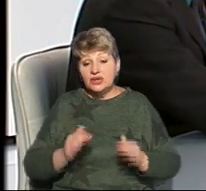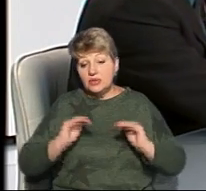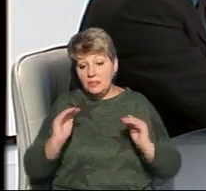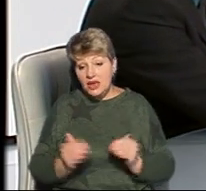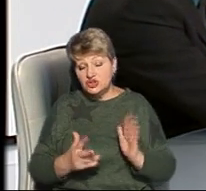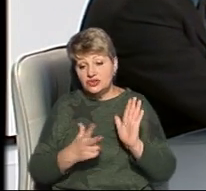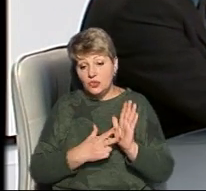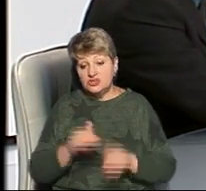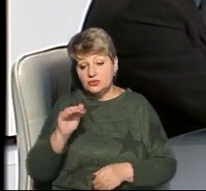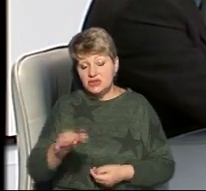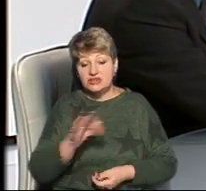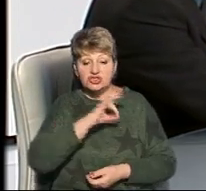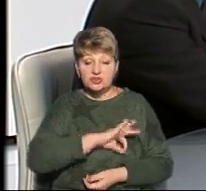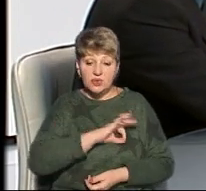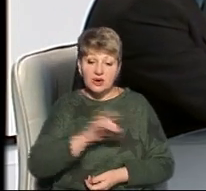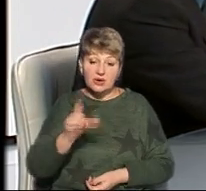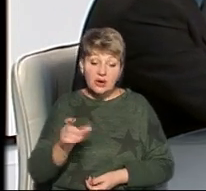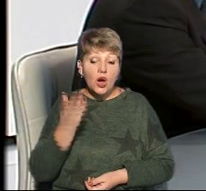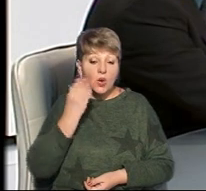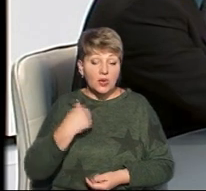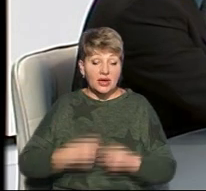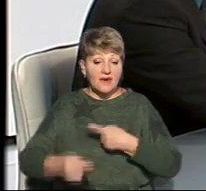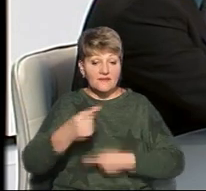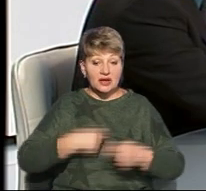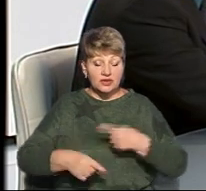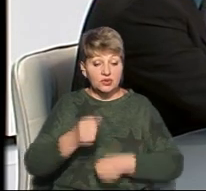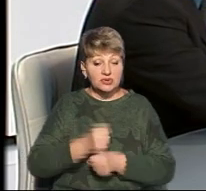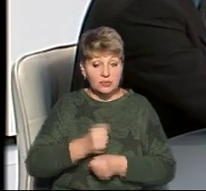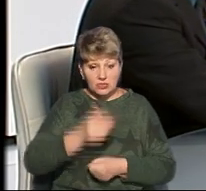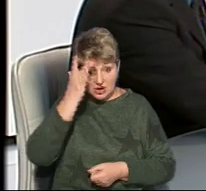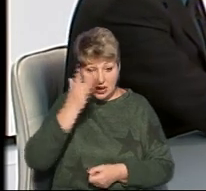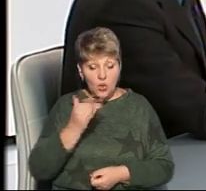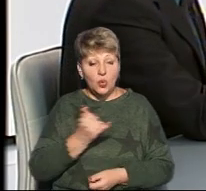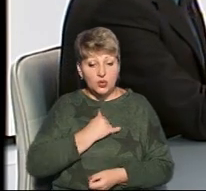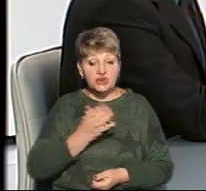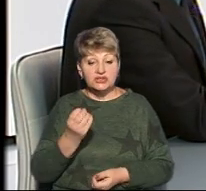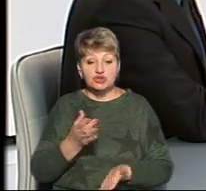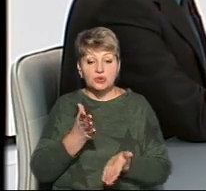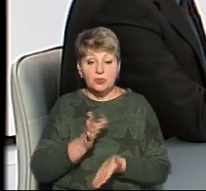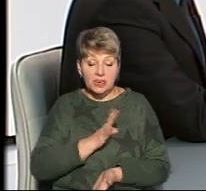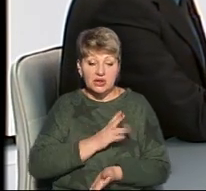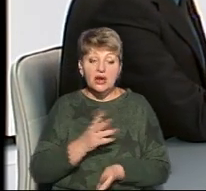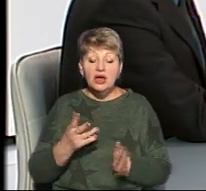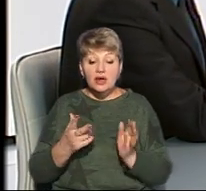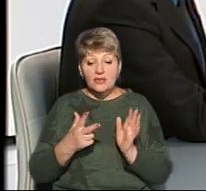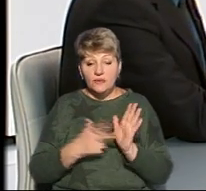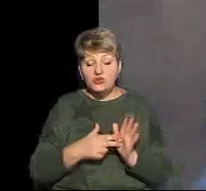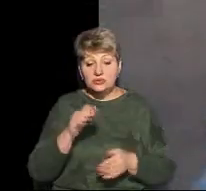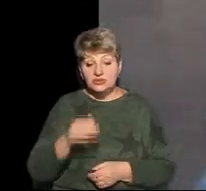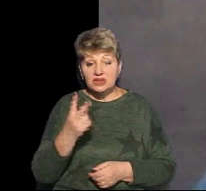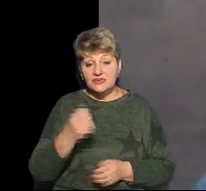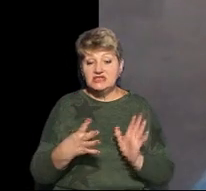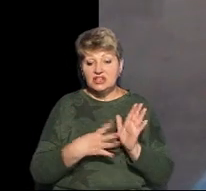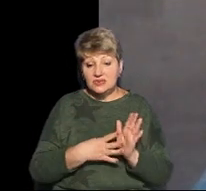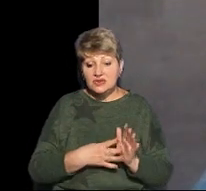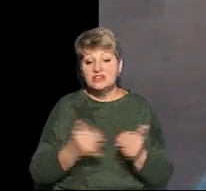8 тисяч споживачів. Тобто, коли я вернувся на роботу в липні місяці, в нас ще було 8209 споживачів. Сьогодні,